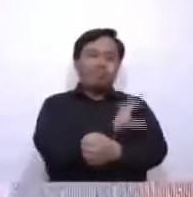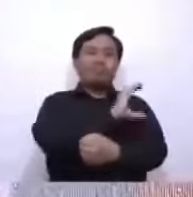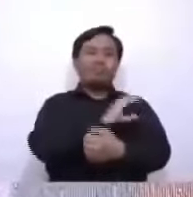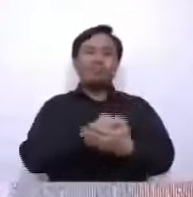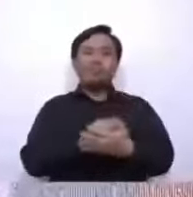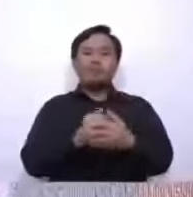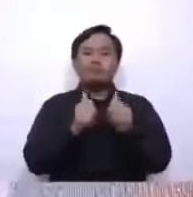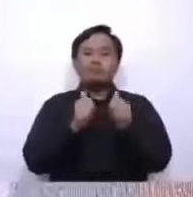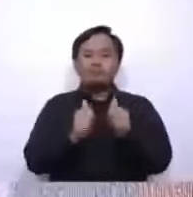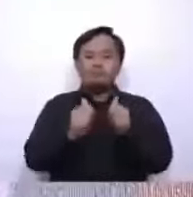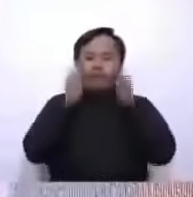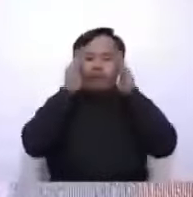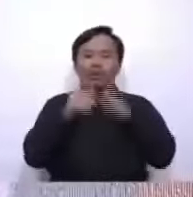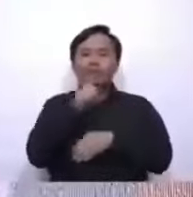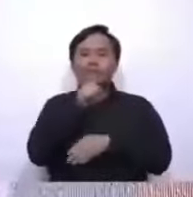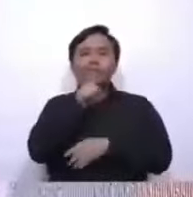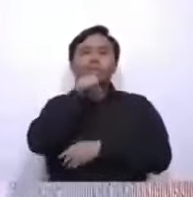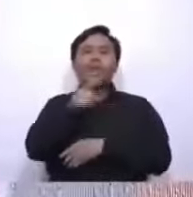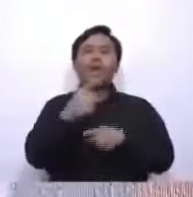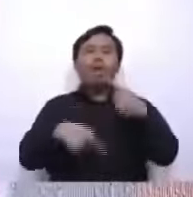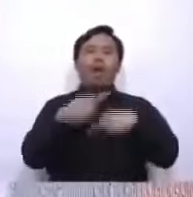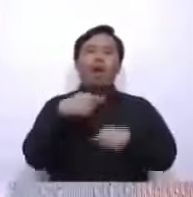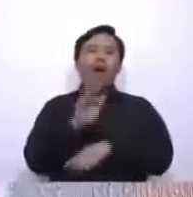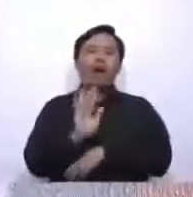dengan seksama karena pertanyaan tidak akan kami ulangi.